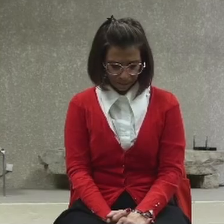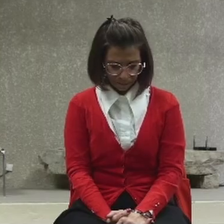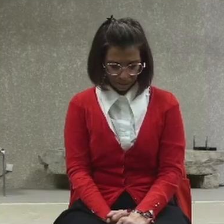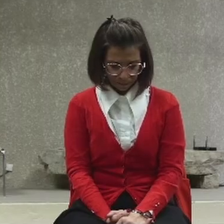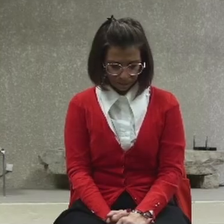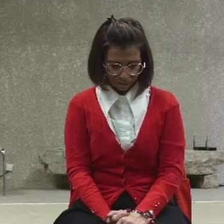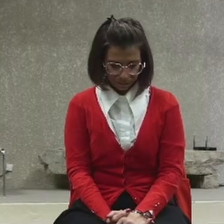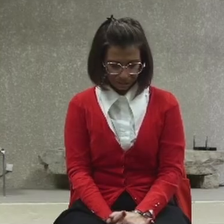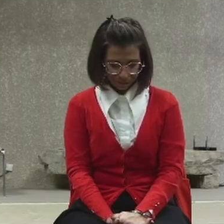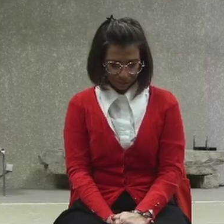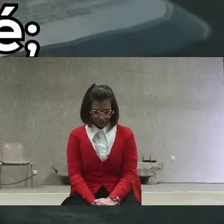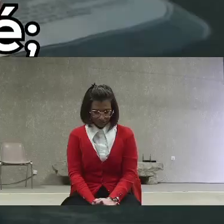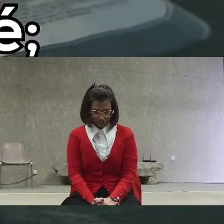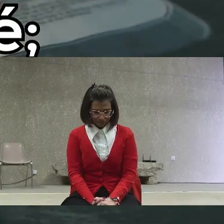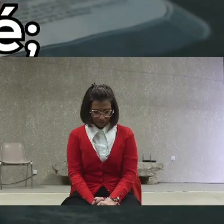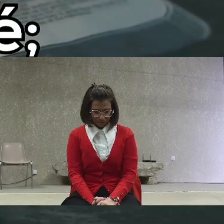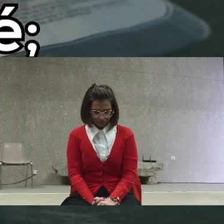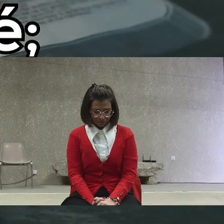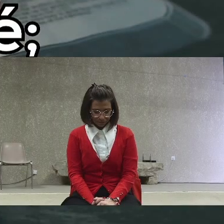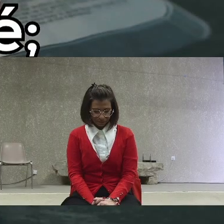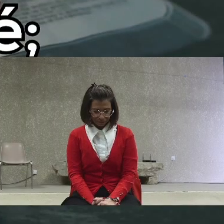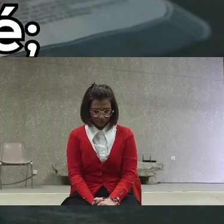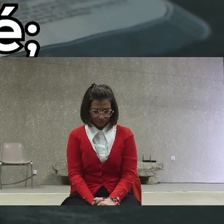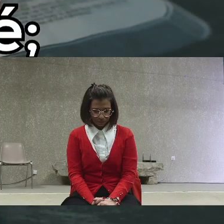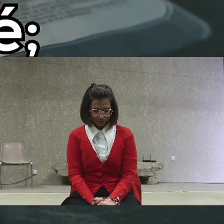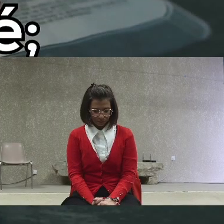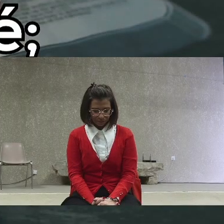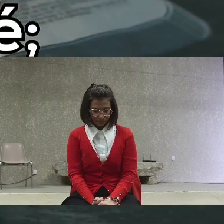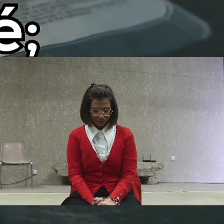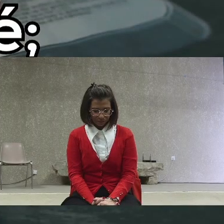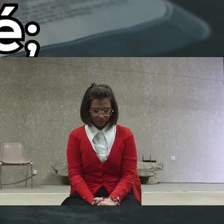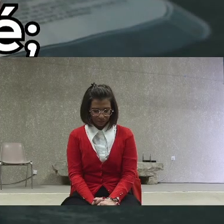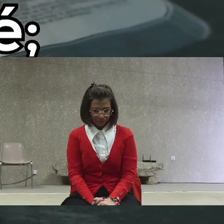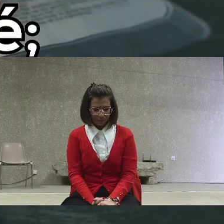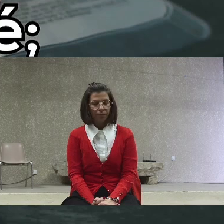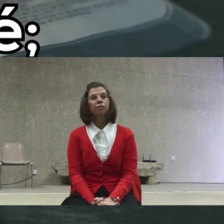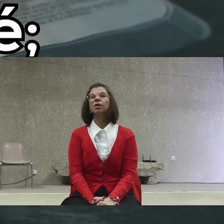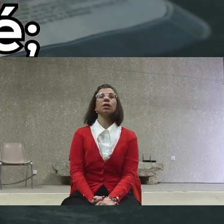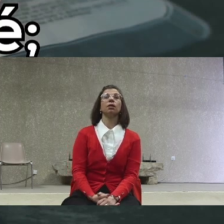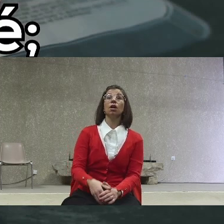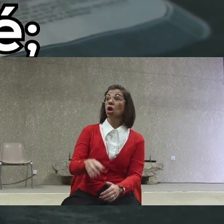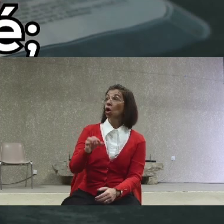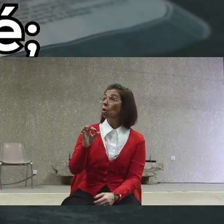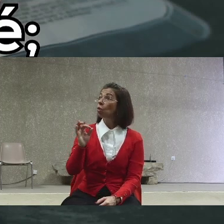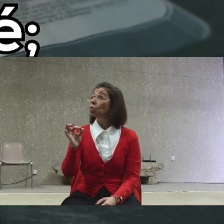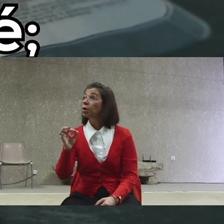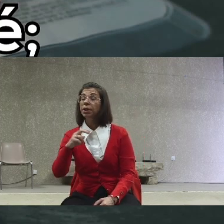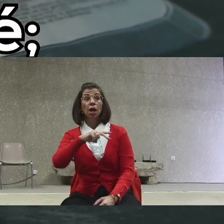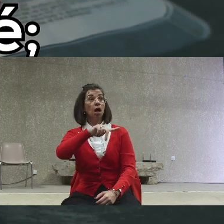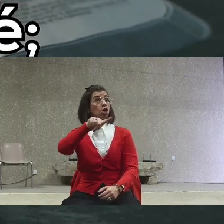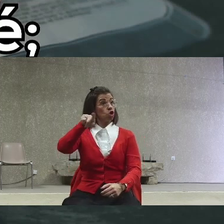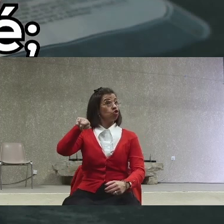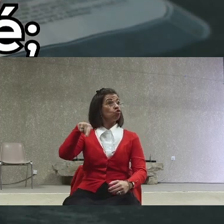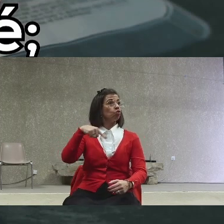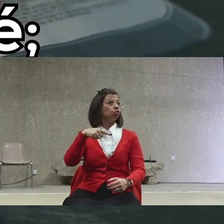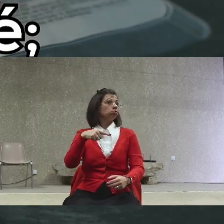Calvaire. Nous sommes morts avec lui et ressuscités avec lui. Et comment est-ce que nous